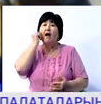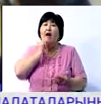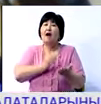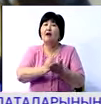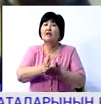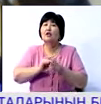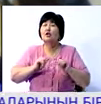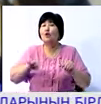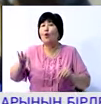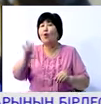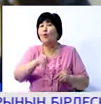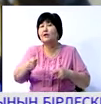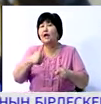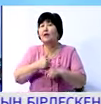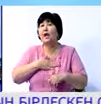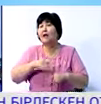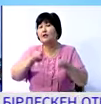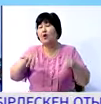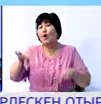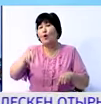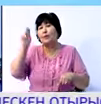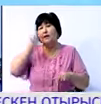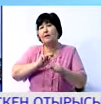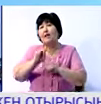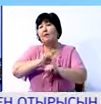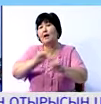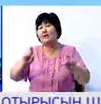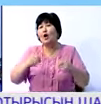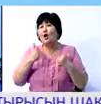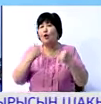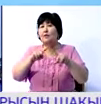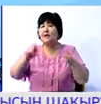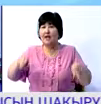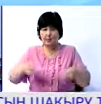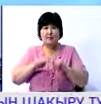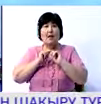ұстаздар облыс әкімінің алғыс хатымен, облыстық білім басқармасының құрмет грамотасымен марапатталды.